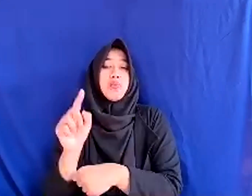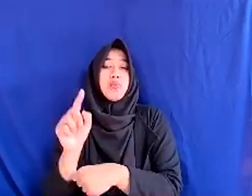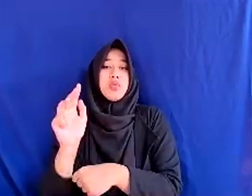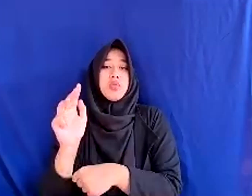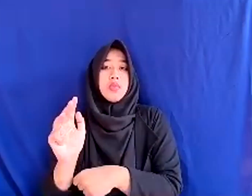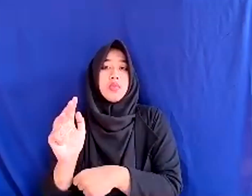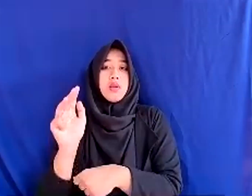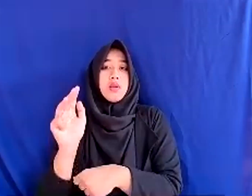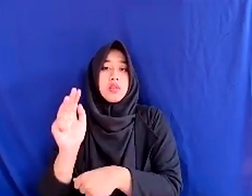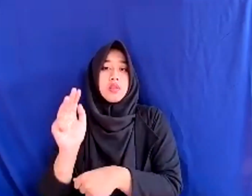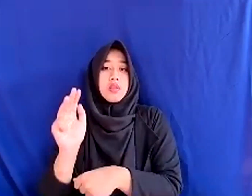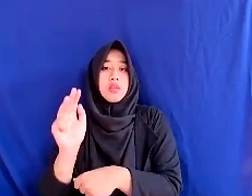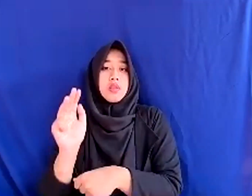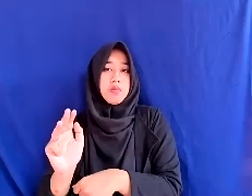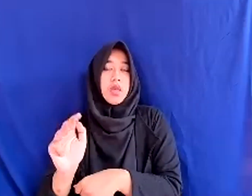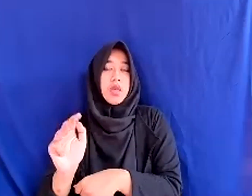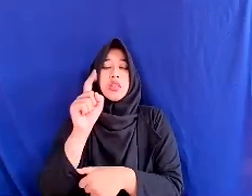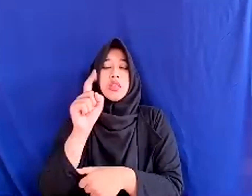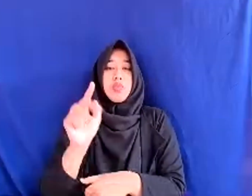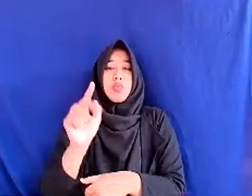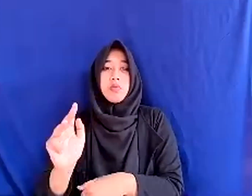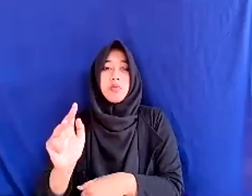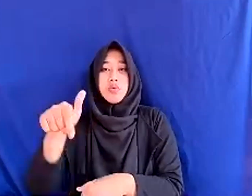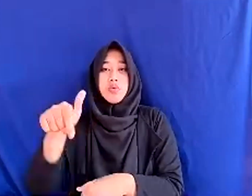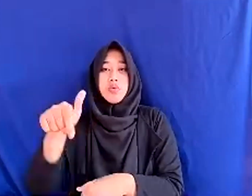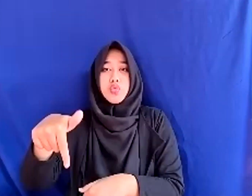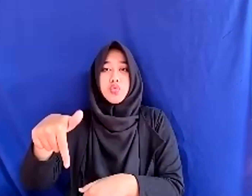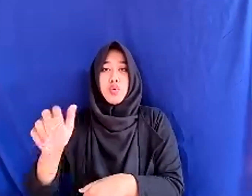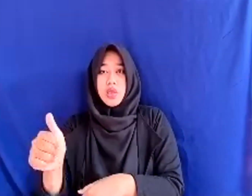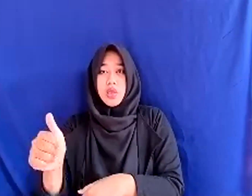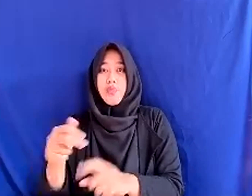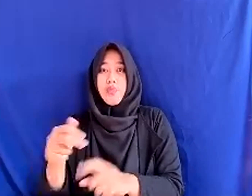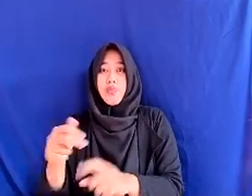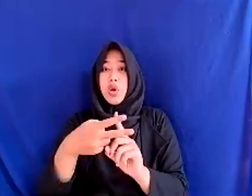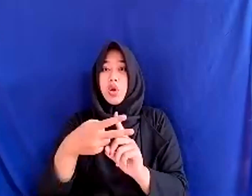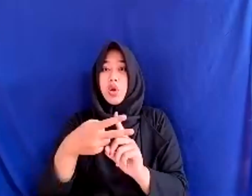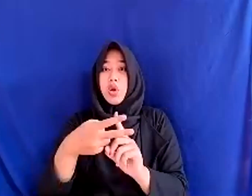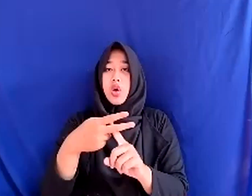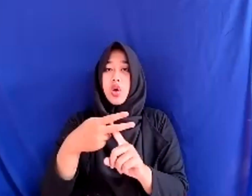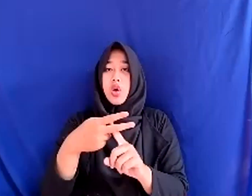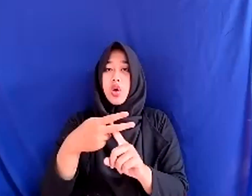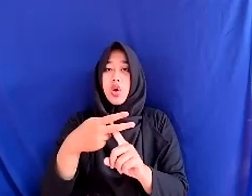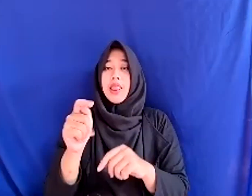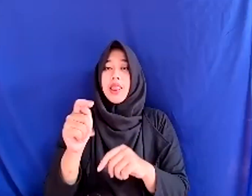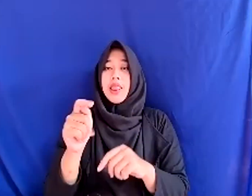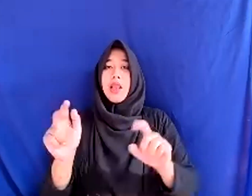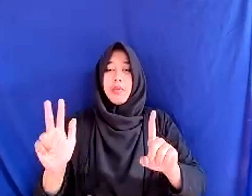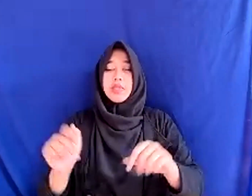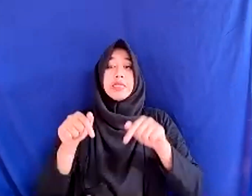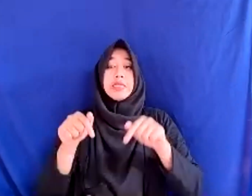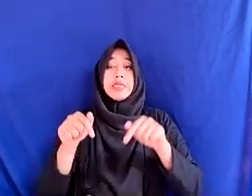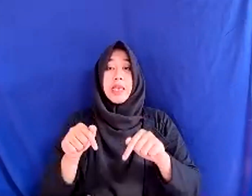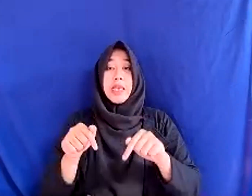1976 bulan Februari tanggal 18. Dan sekarang beliau bertempat tinggal